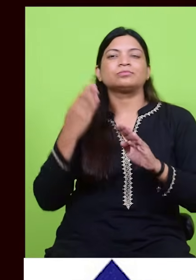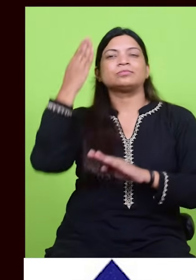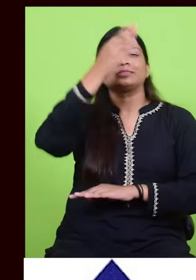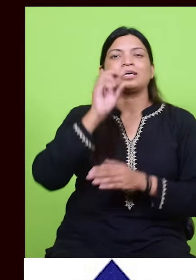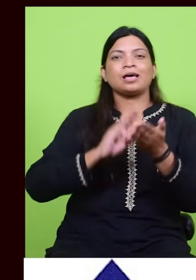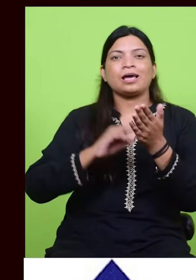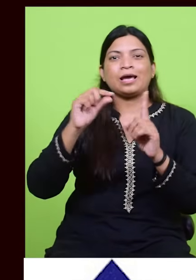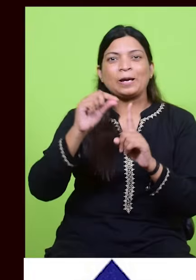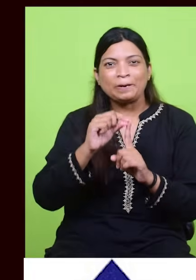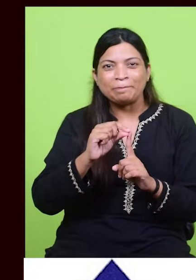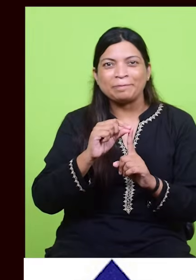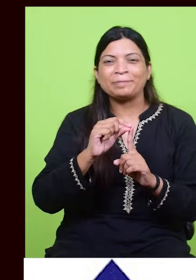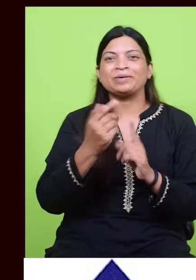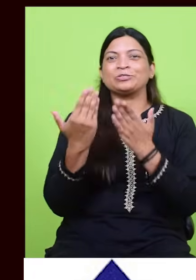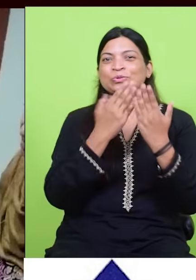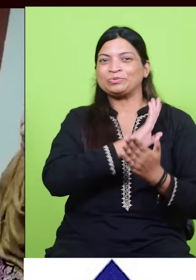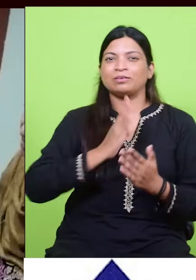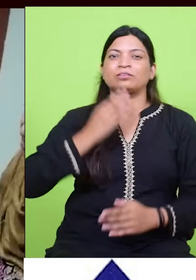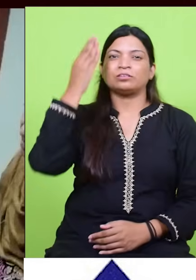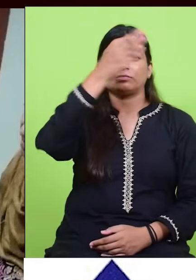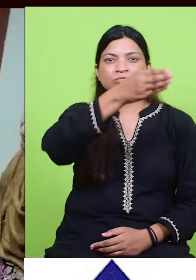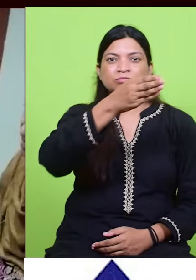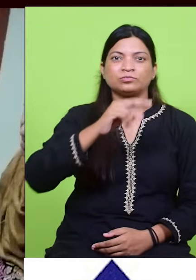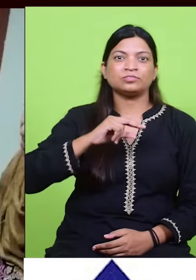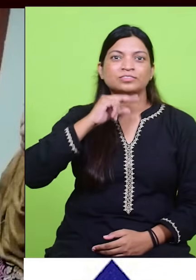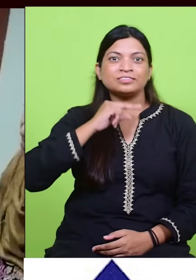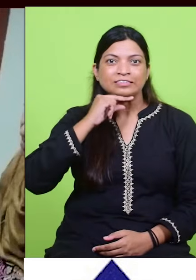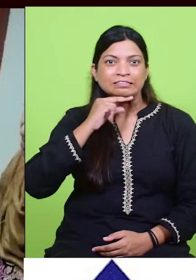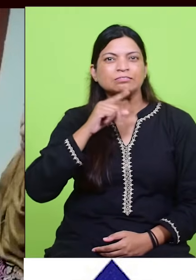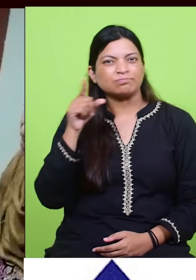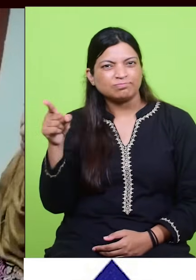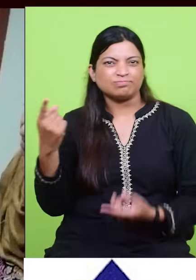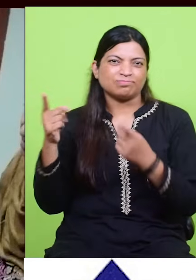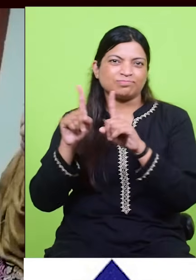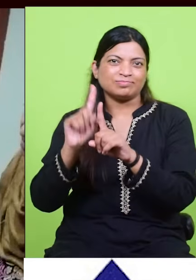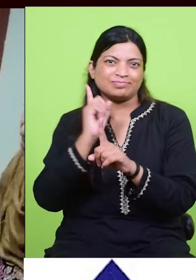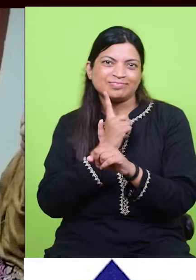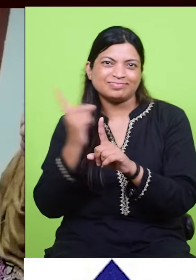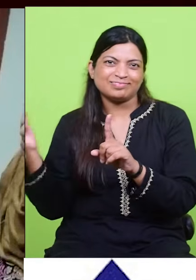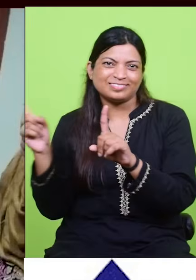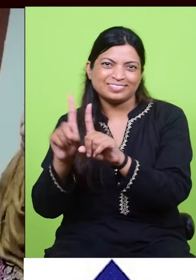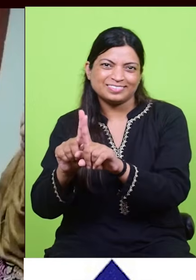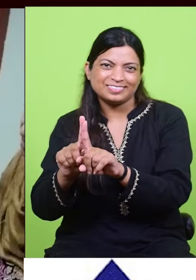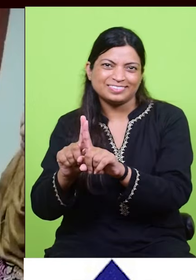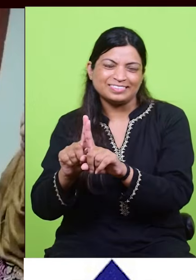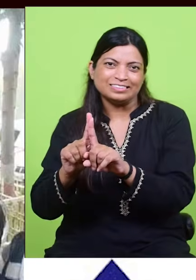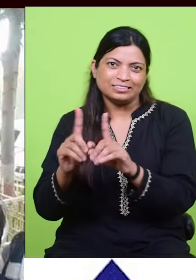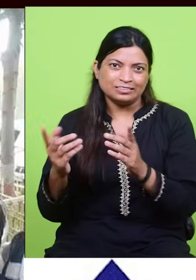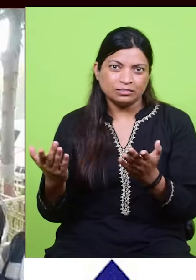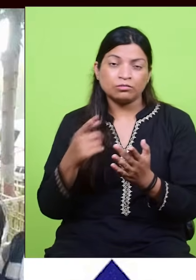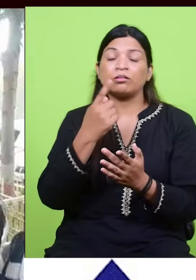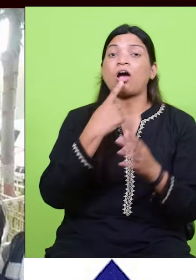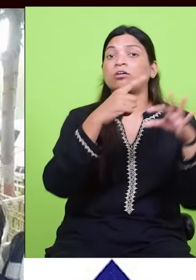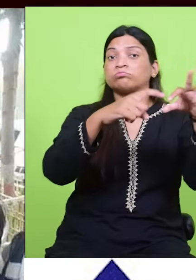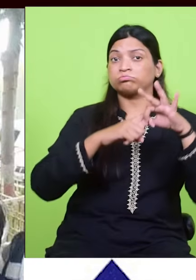सारा कॉम्बिनेशन है, 2 क्लास नीचे का एक बच्चा रहेगा, एक डेफ रहेगा। फिर उन्होंने बोला कि ऐसा पहले हो चुका है क्या? नहीं, पहले और